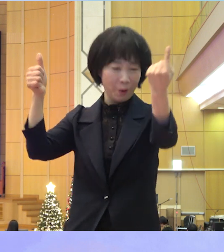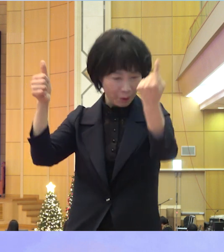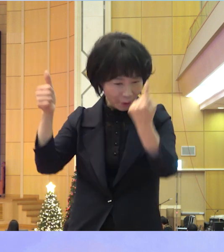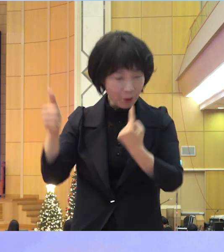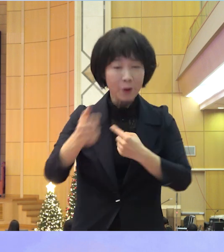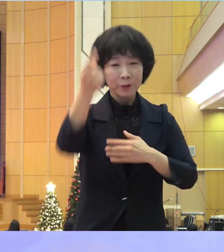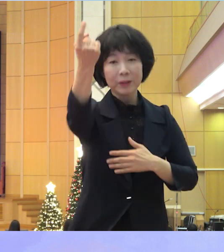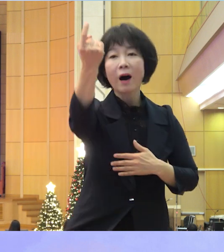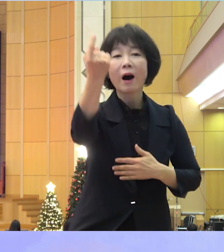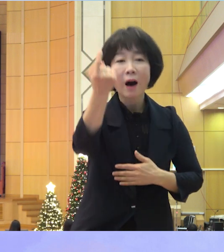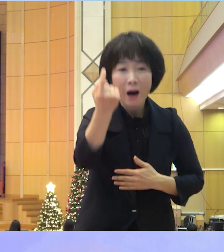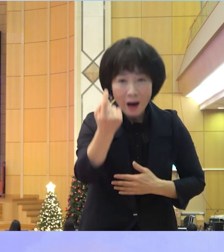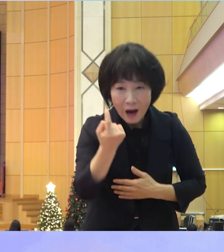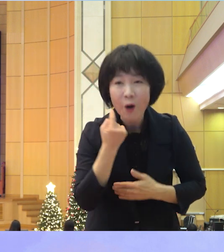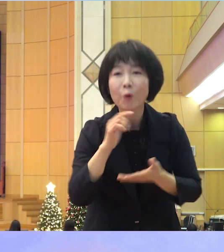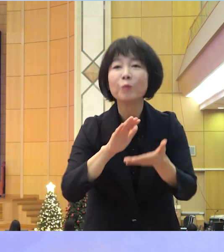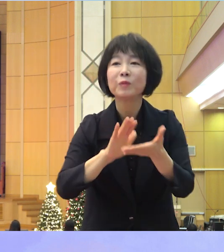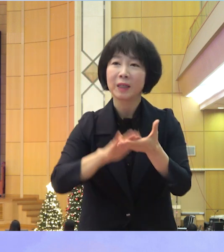주께로